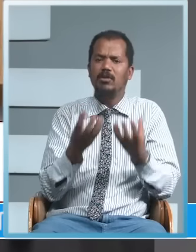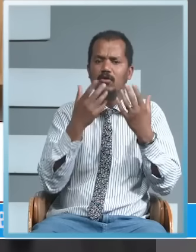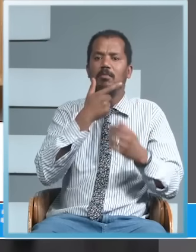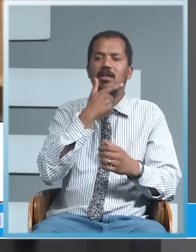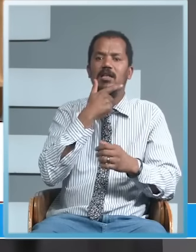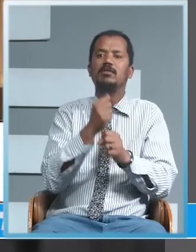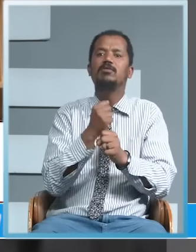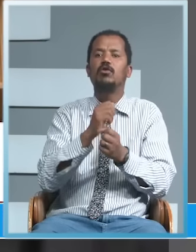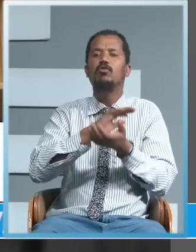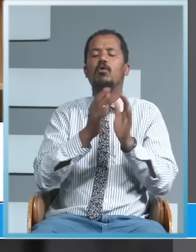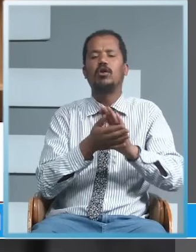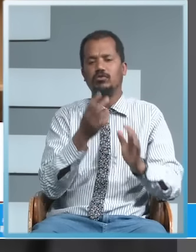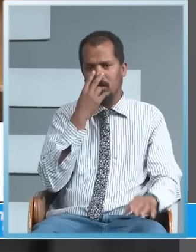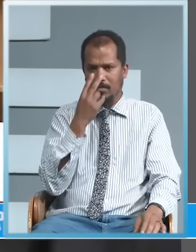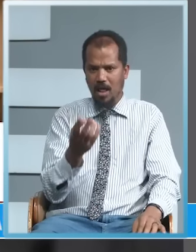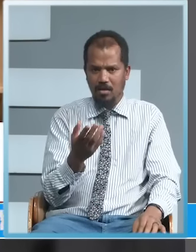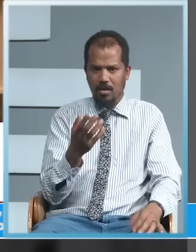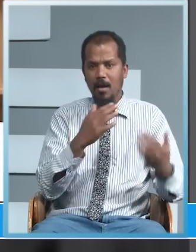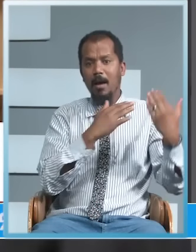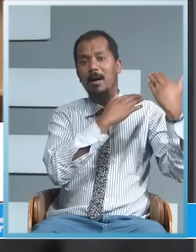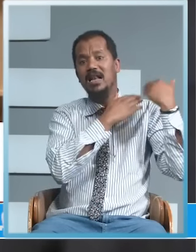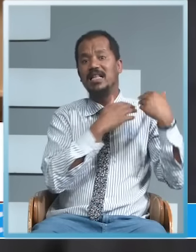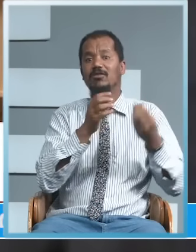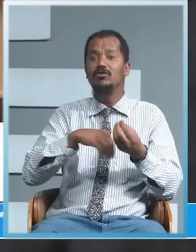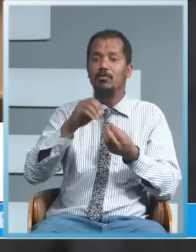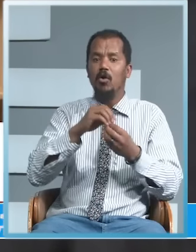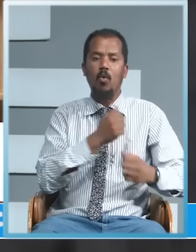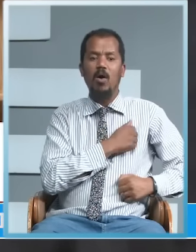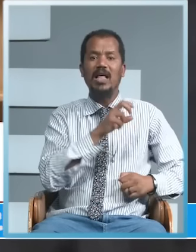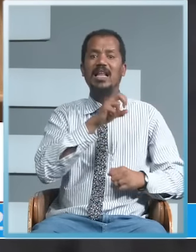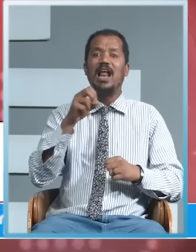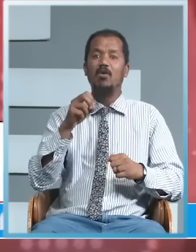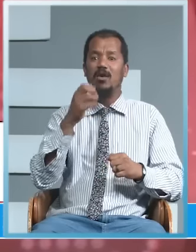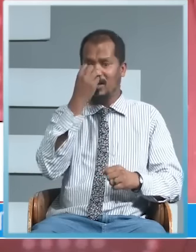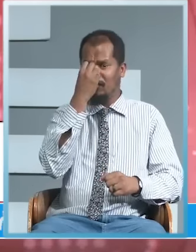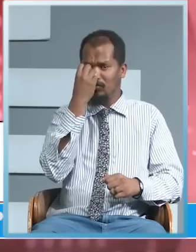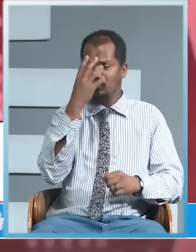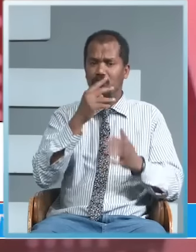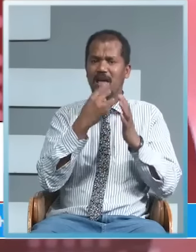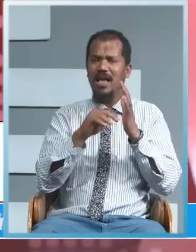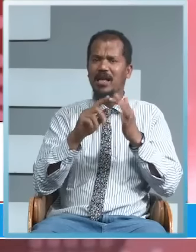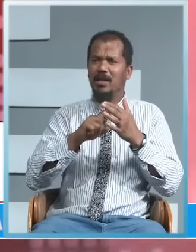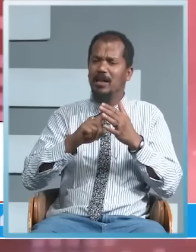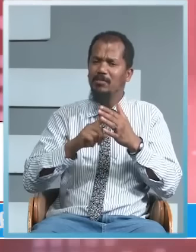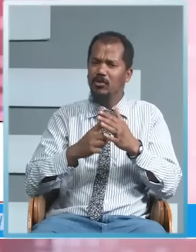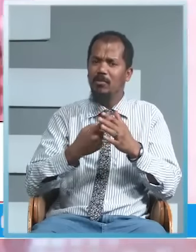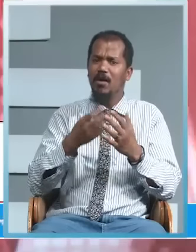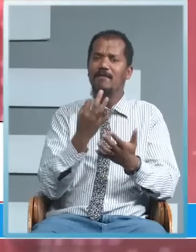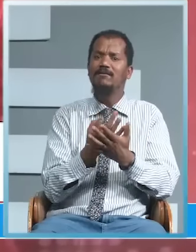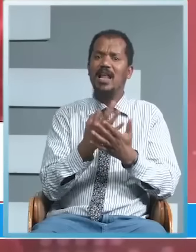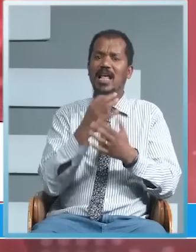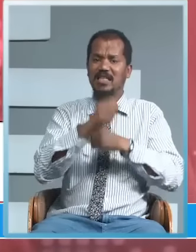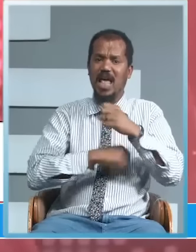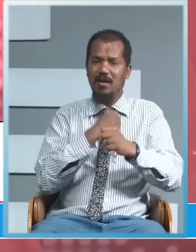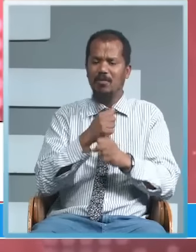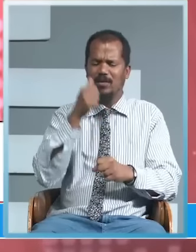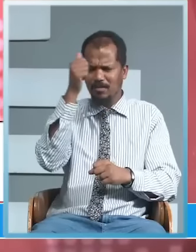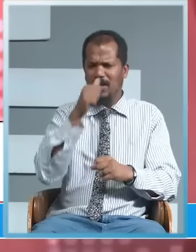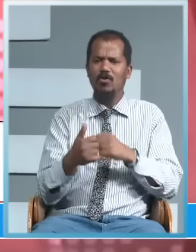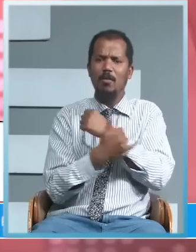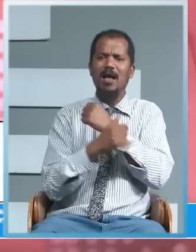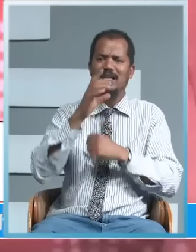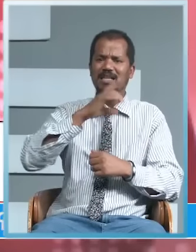በእንግሊዝ የሚሰሩ መሆናቸው ተመላክተዋል። ባለስልጣናቱ አክለውም ወታደራዊ ማዕቀፍ ከፈረንጆቹ ሚያዝያ ወር ለሚጀመረው የፋይናንስ ዓመት